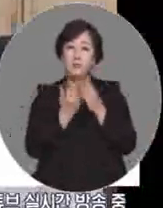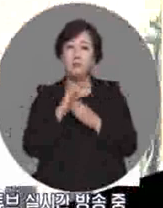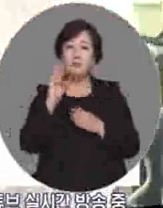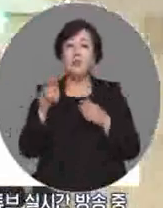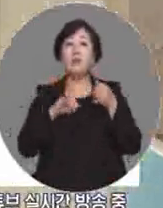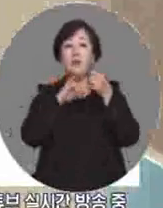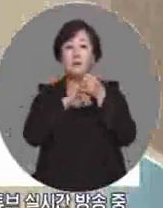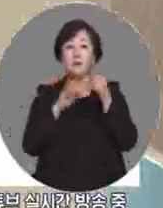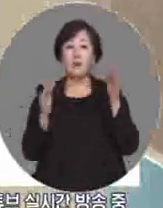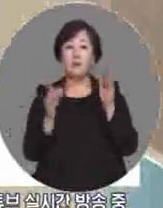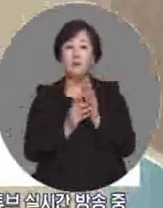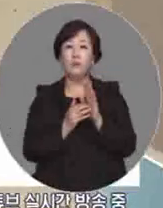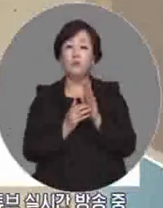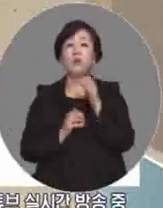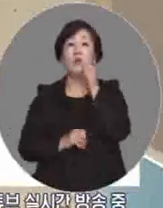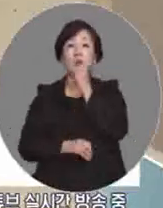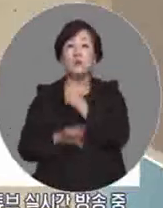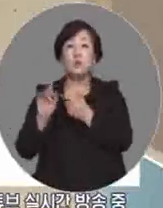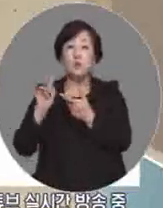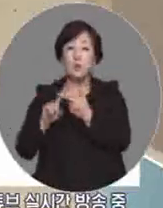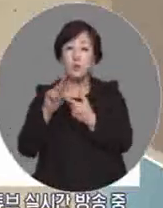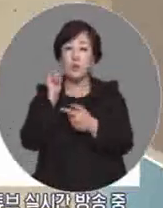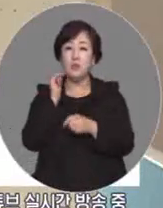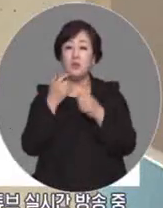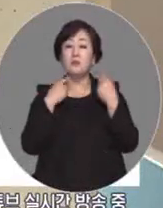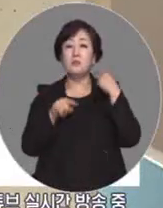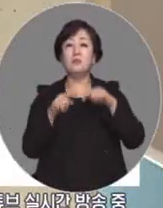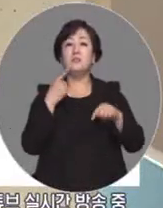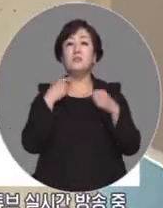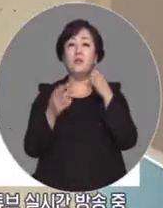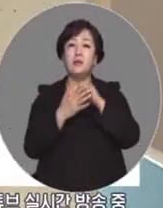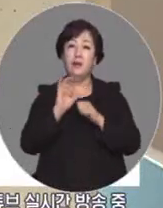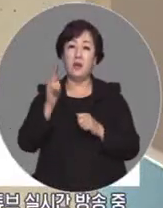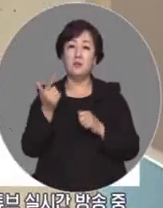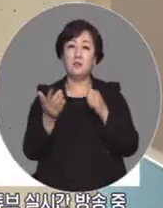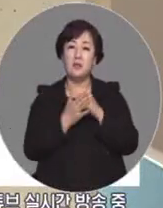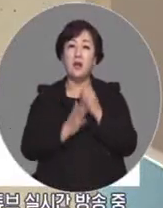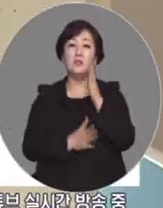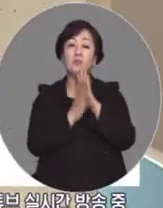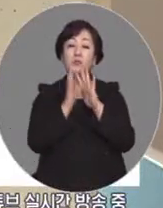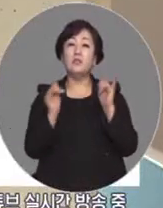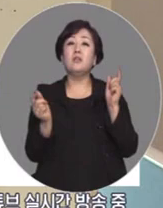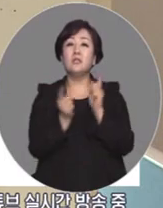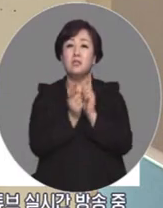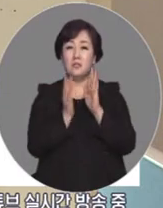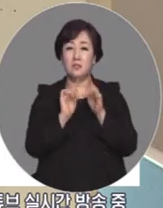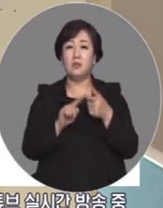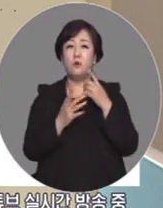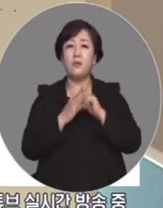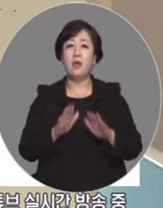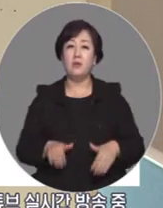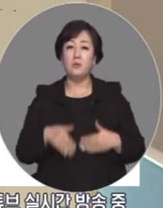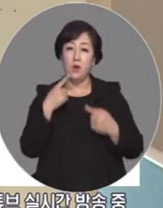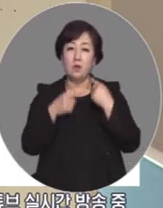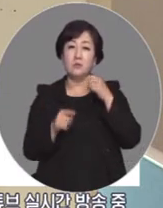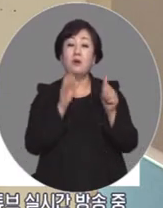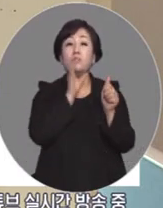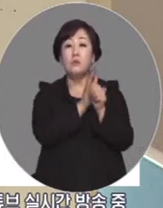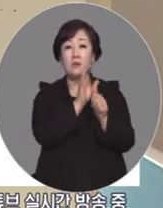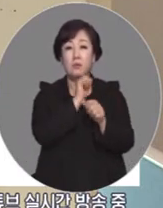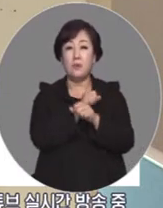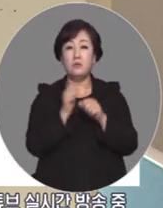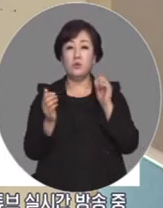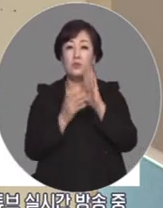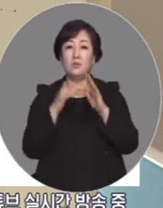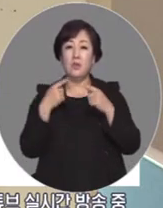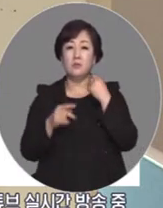이끌어내겠습니다. 기득권 중심의 그런 정치와 행정이 아니라 시민들이 직접 남구 행정의 주인이 되는